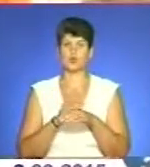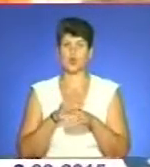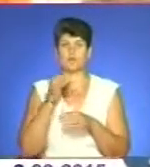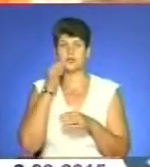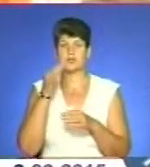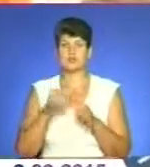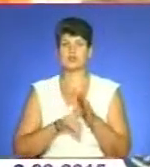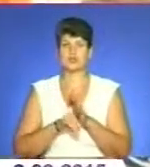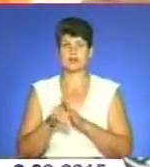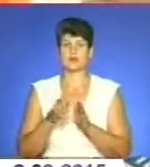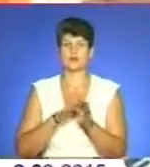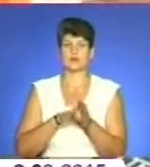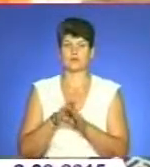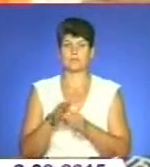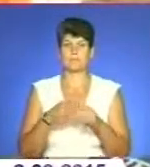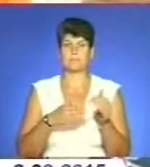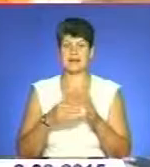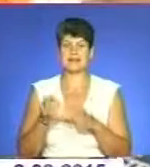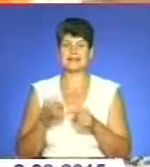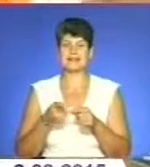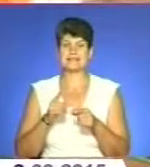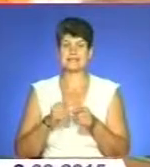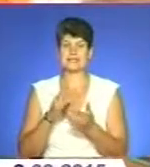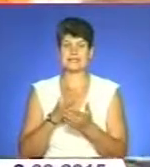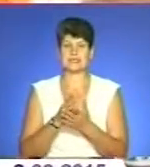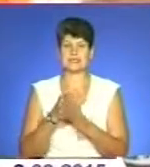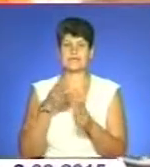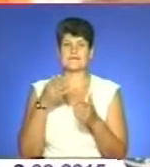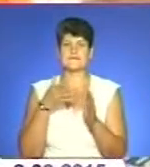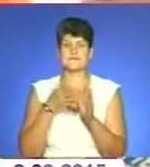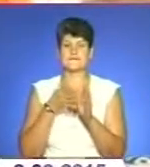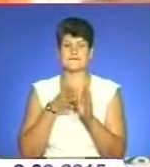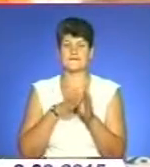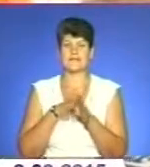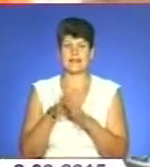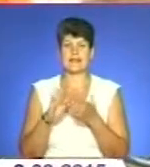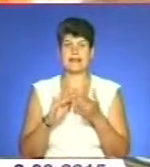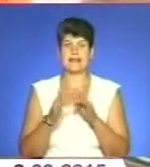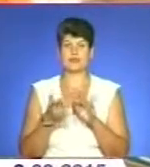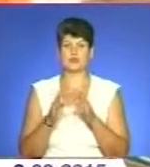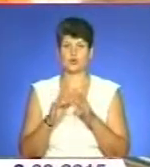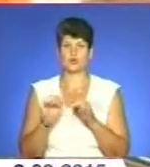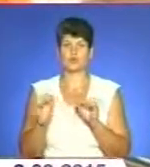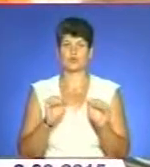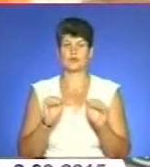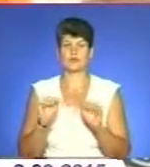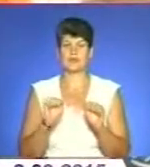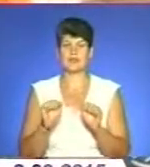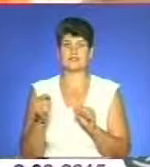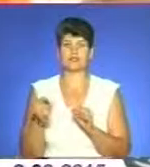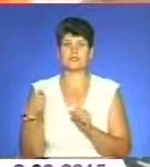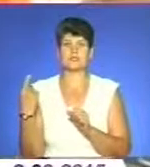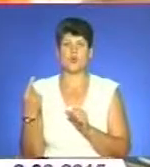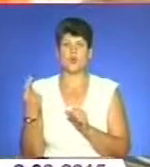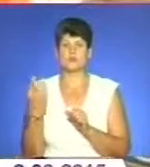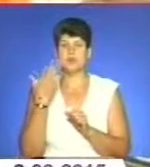ми починаємо реалізовувати на практиці. Це, зокрема, йдеться про реалізацію електронної програми електронного урядування в Тернопільській області,